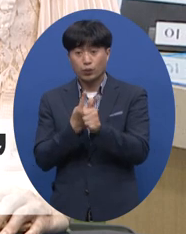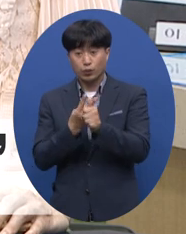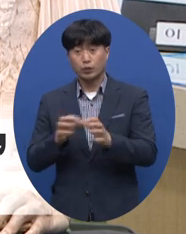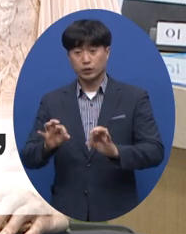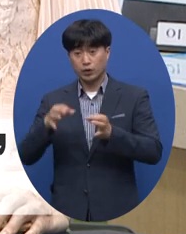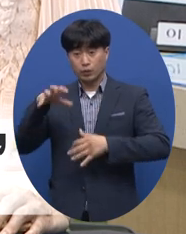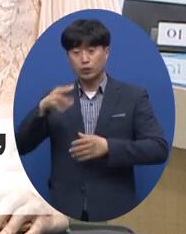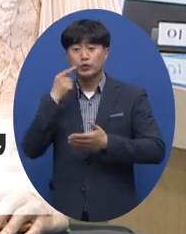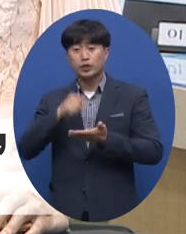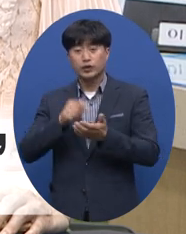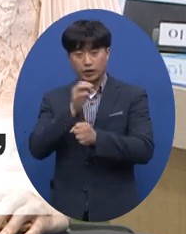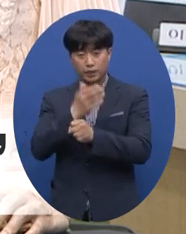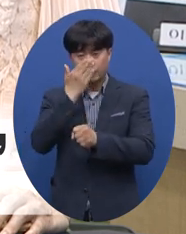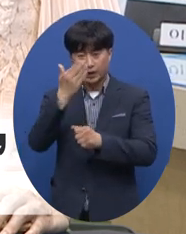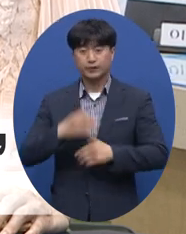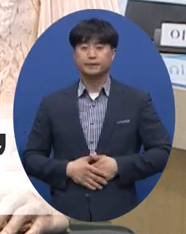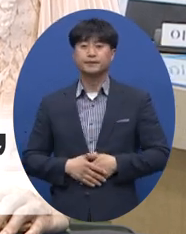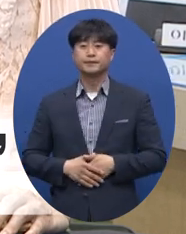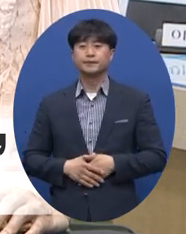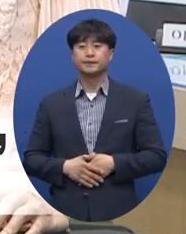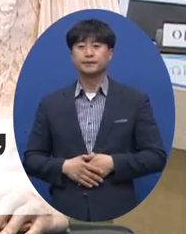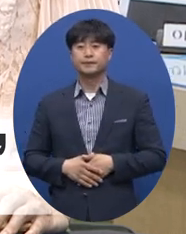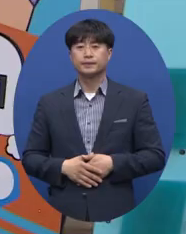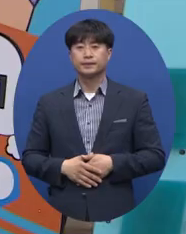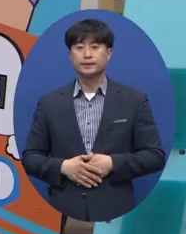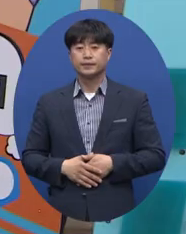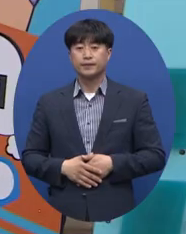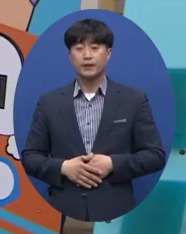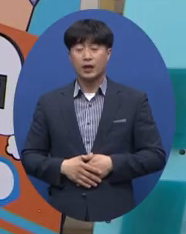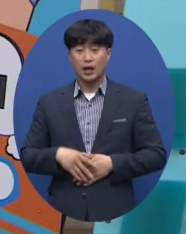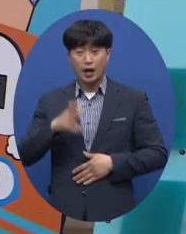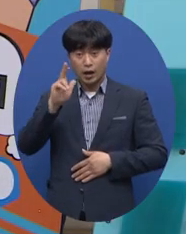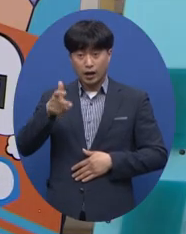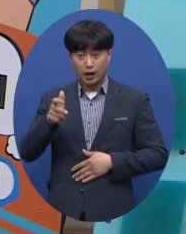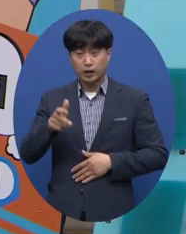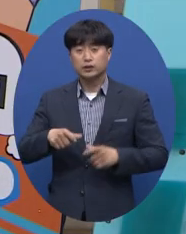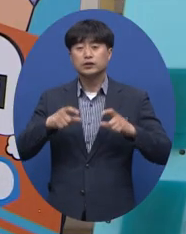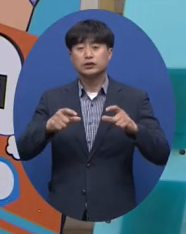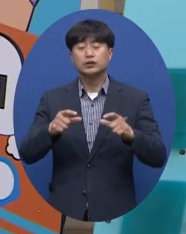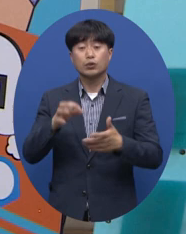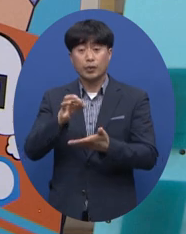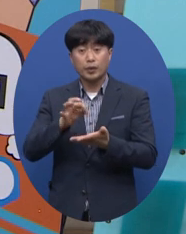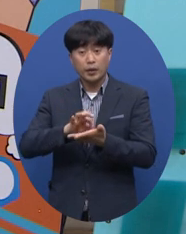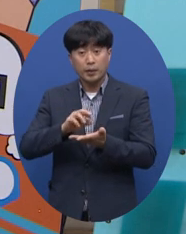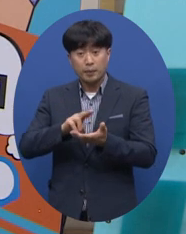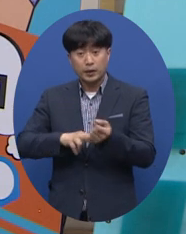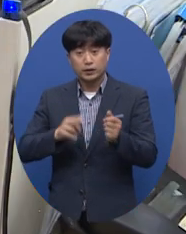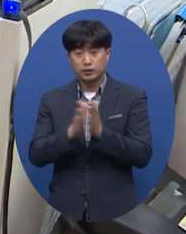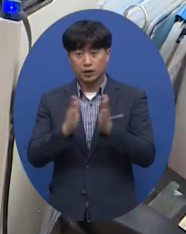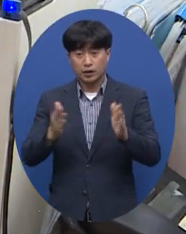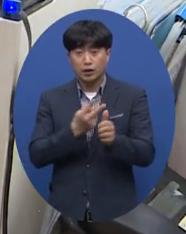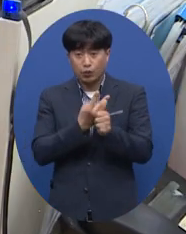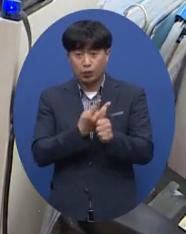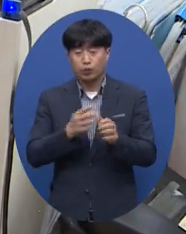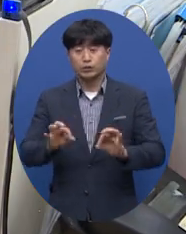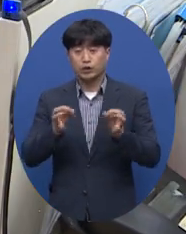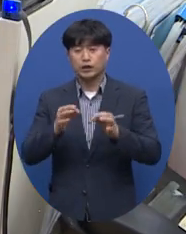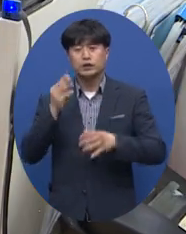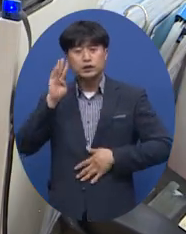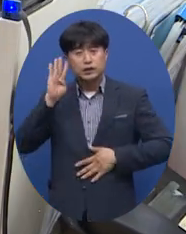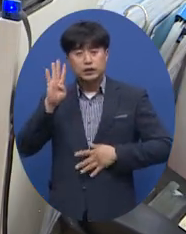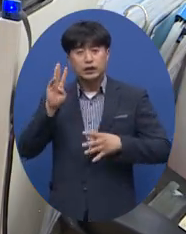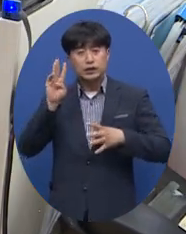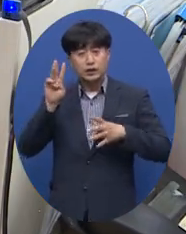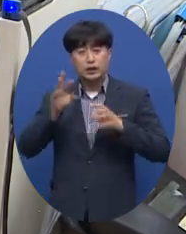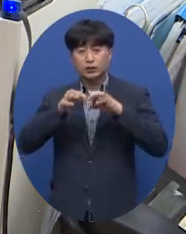있습니다 최창수 기자의 보도입니다 카드형 치과 폐 판매를 시작한 하남에 1 농협은 의